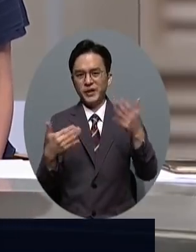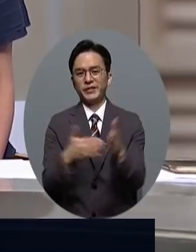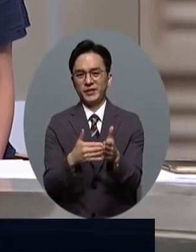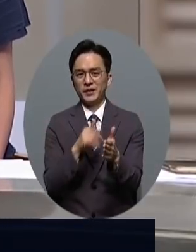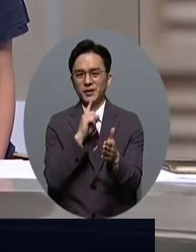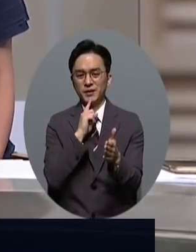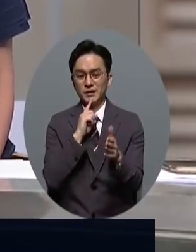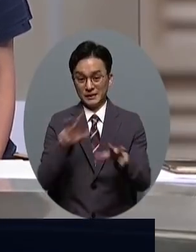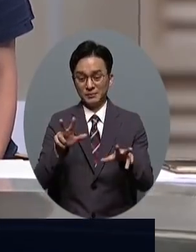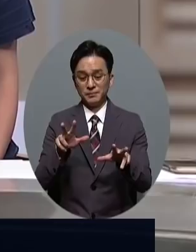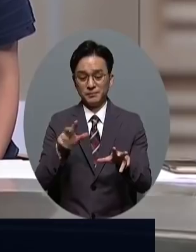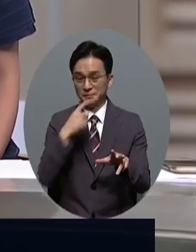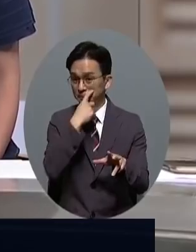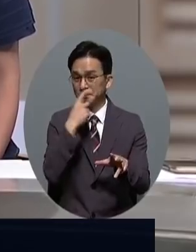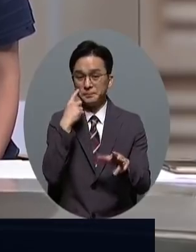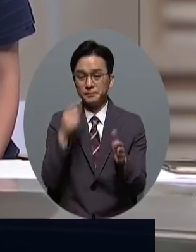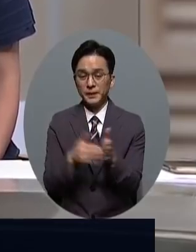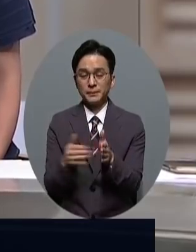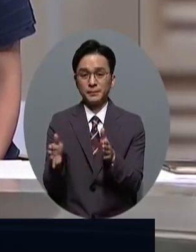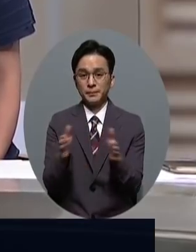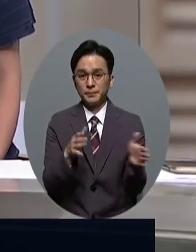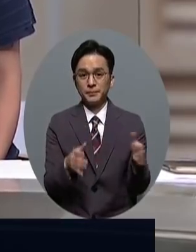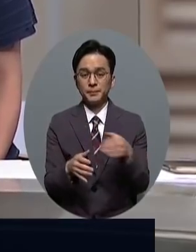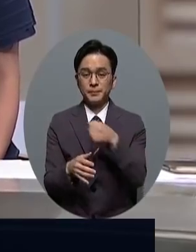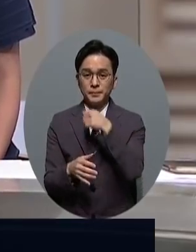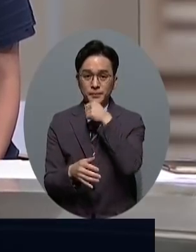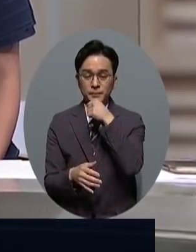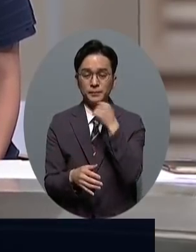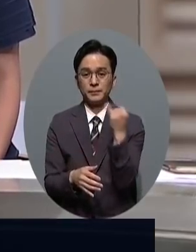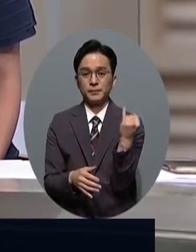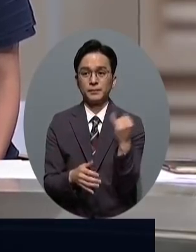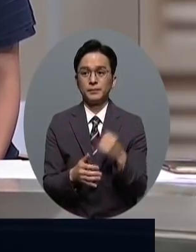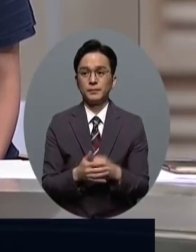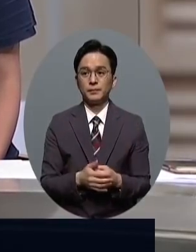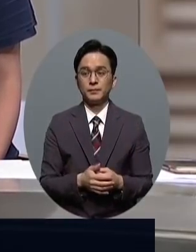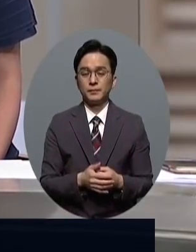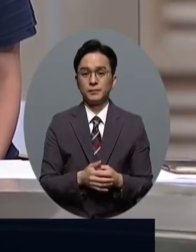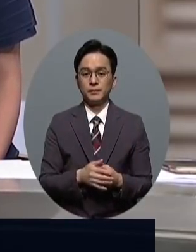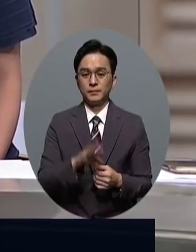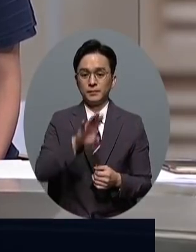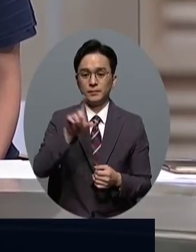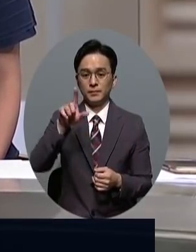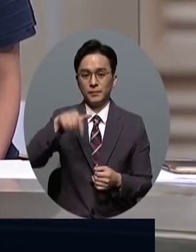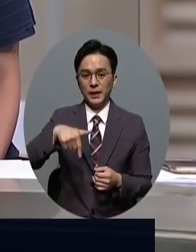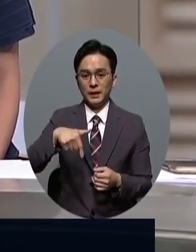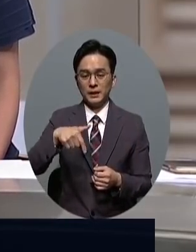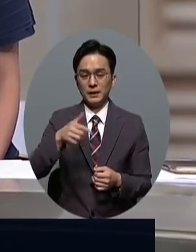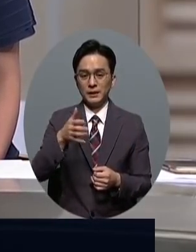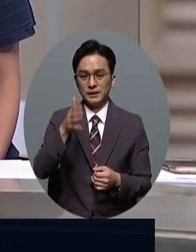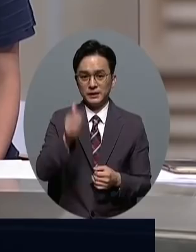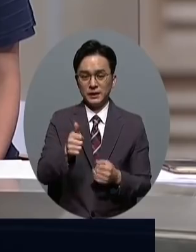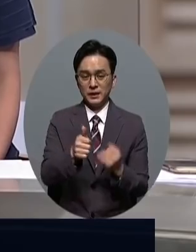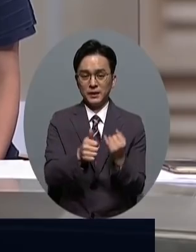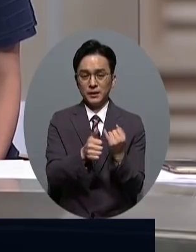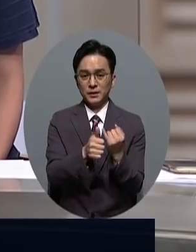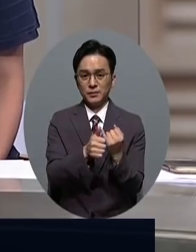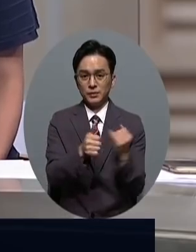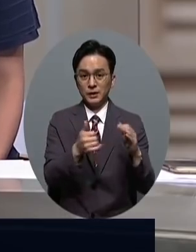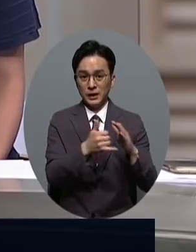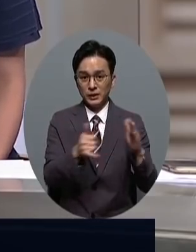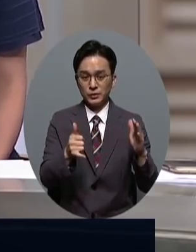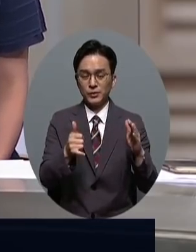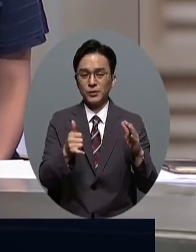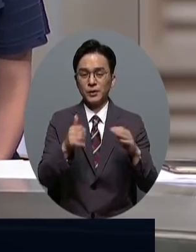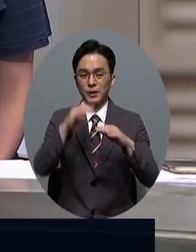행위에 대해서는 피해자도 이야기하지 않았다라면서 일간지 기자 고소 계획을 밝힌 바가 있었는데요. 직접